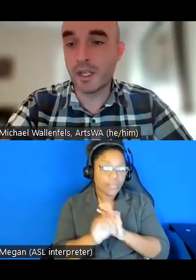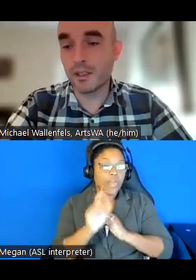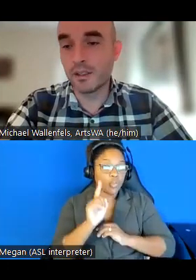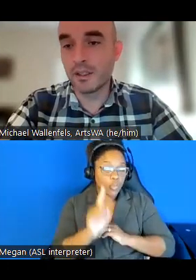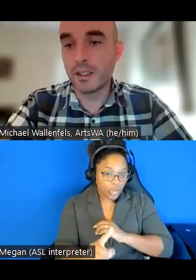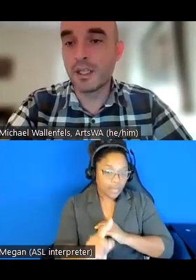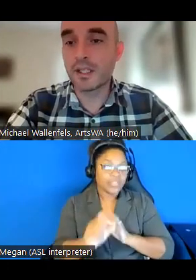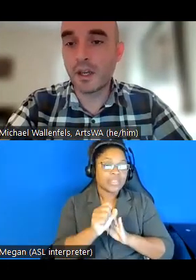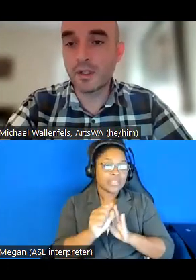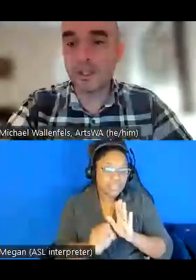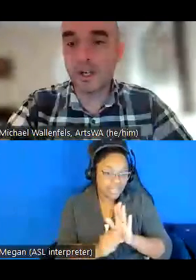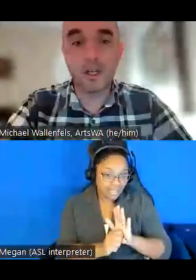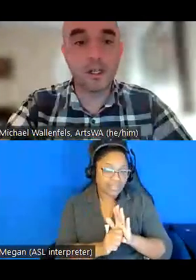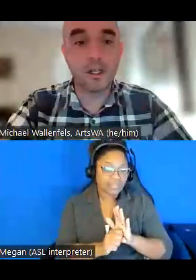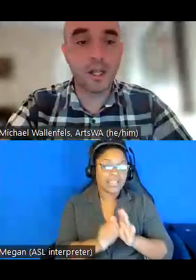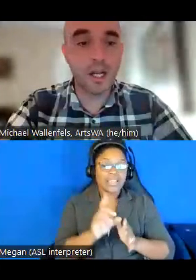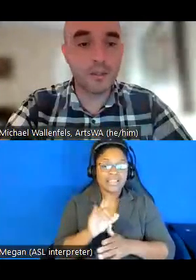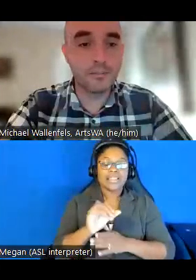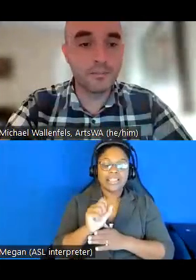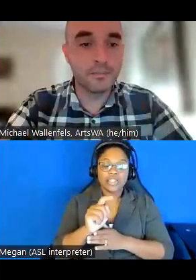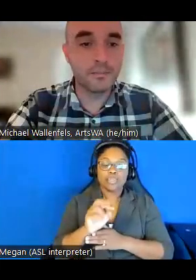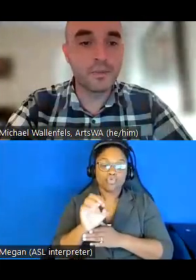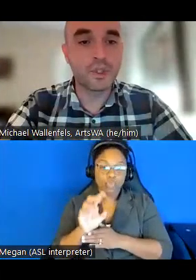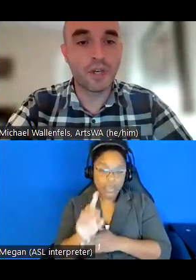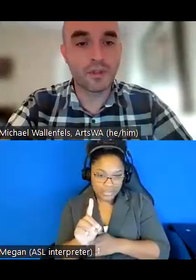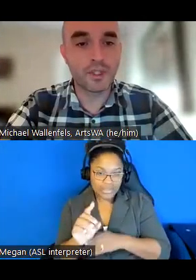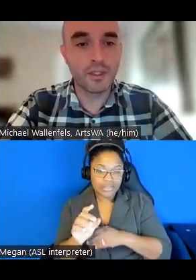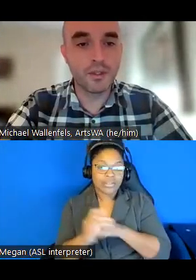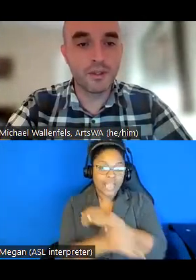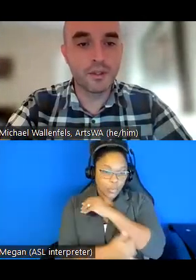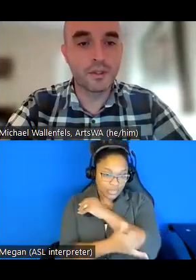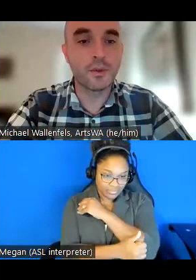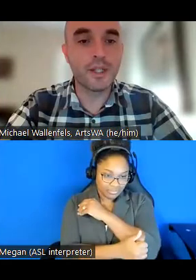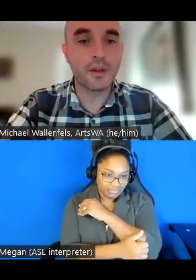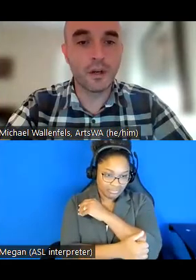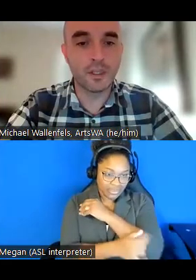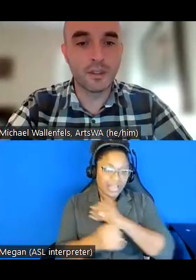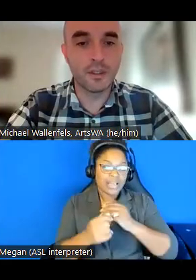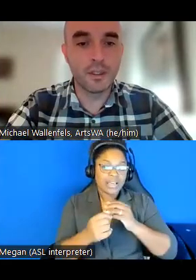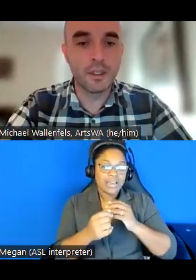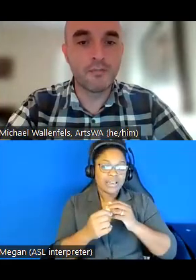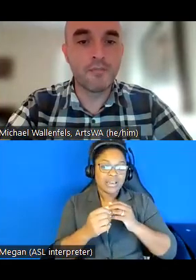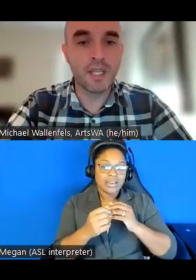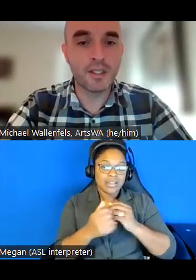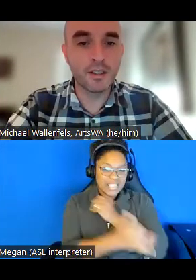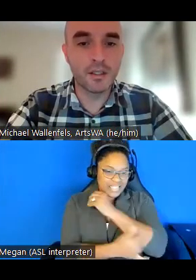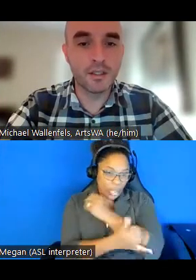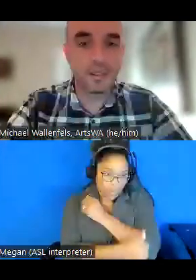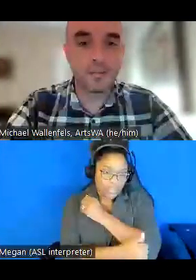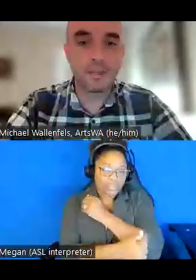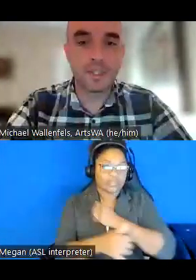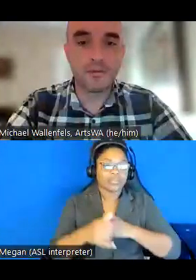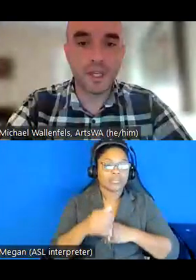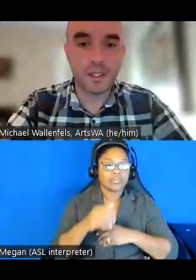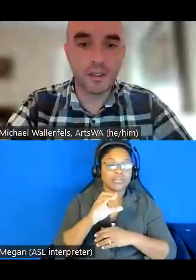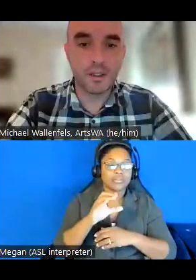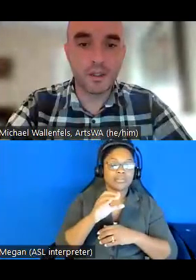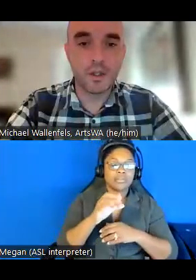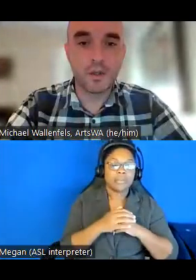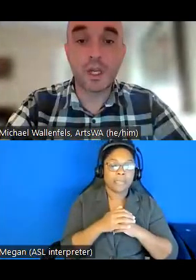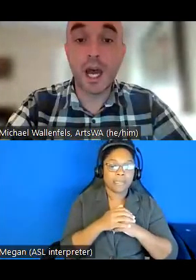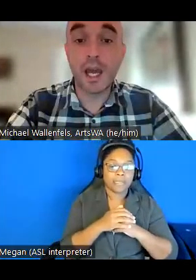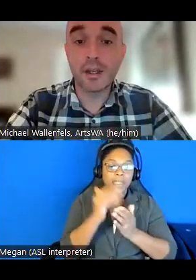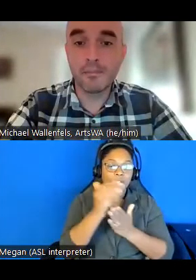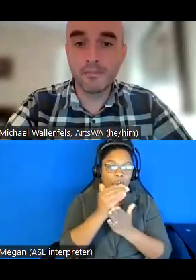주에서 지정한 15개의 카운티, 칼로, 제퍼슨, 그레이스 하버, 메이슨, 퍼시픽,